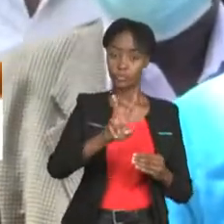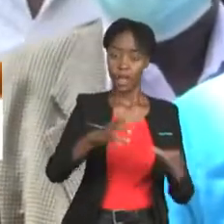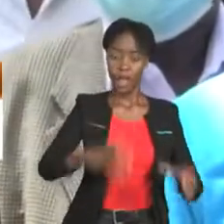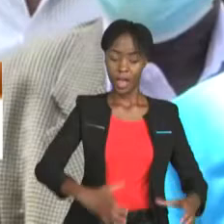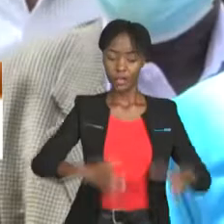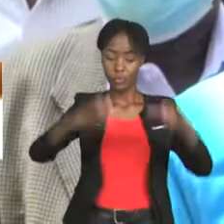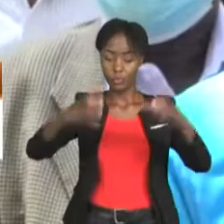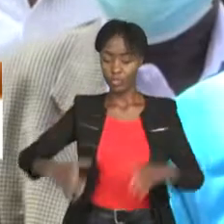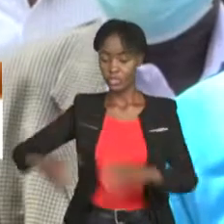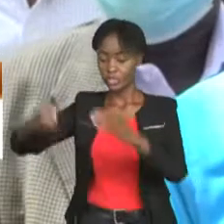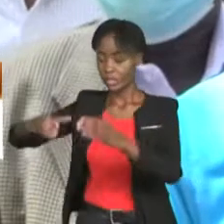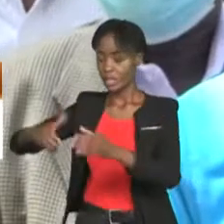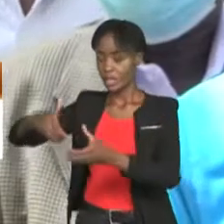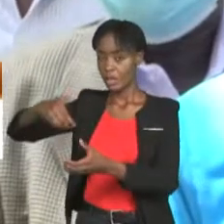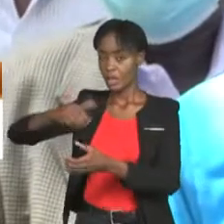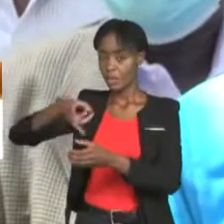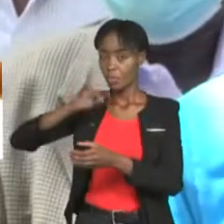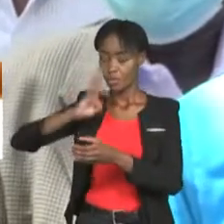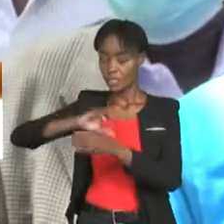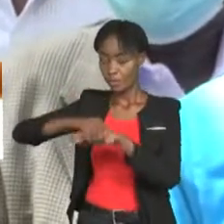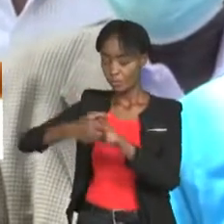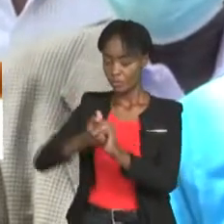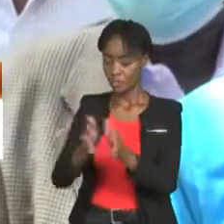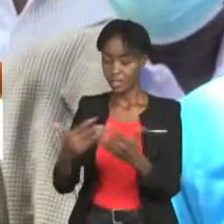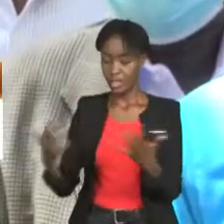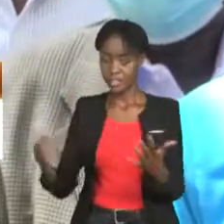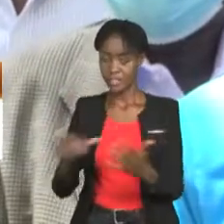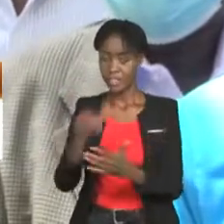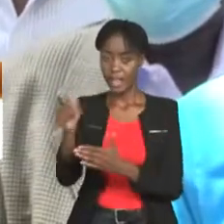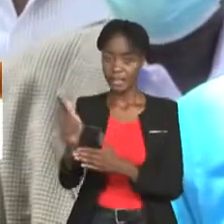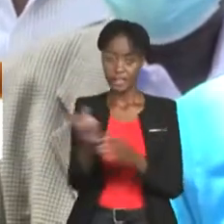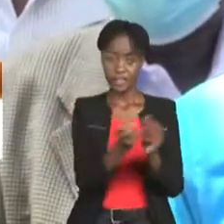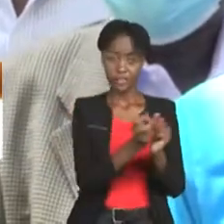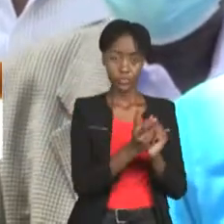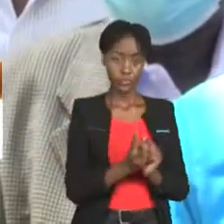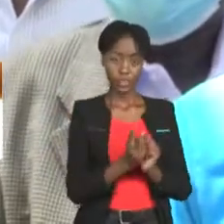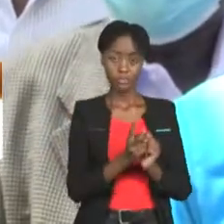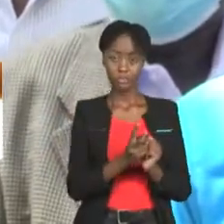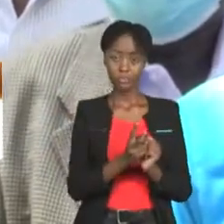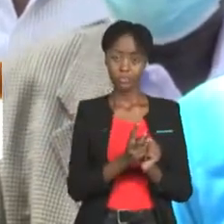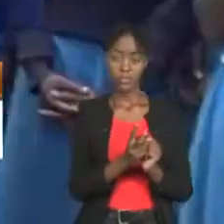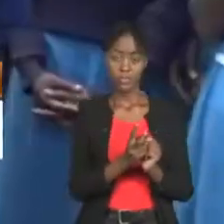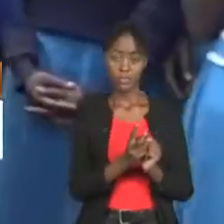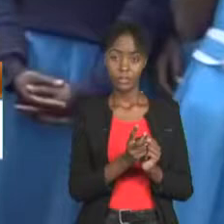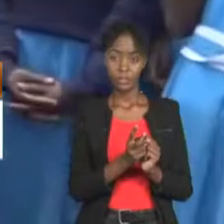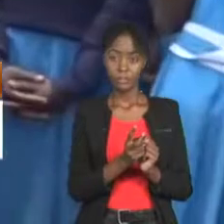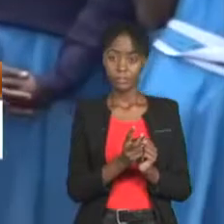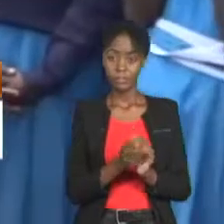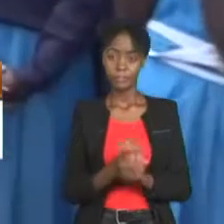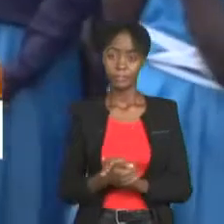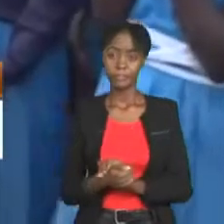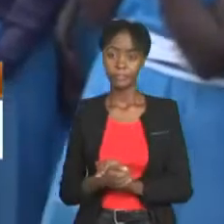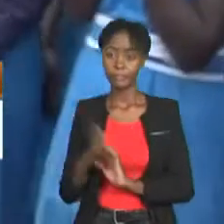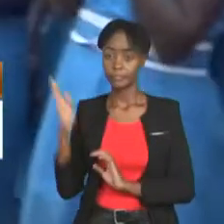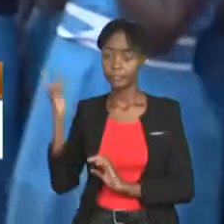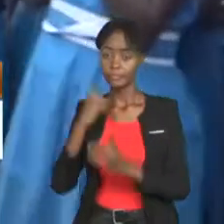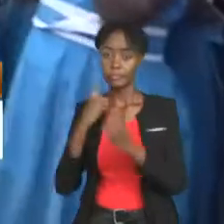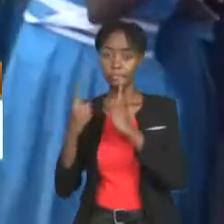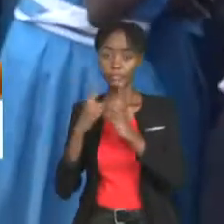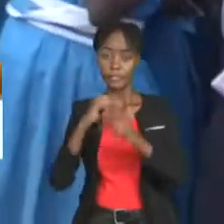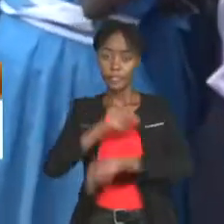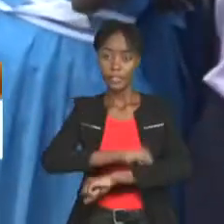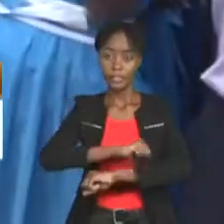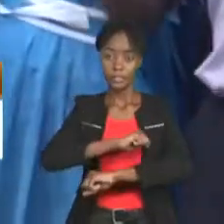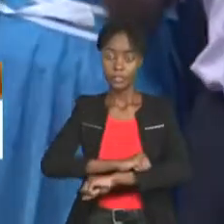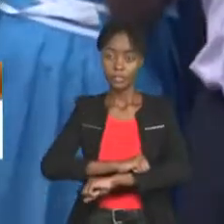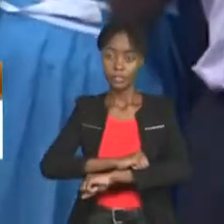30 standalone ECD centers and another 12 vocational training centers. Alizungumza katika shule ya msingi